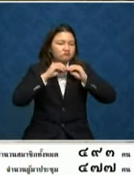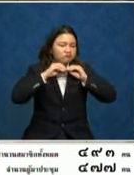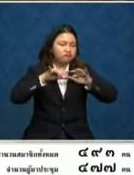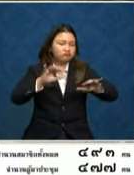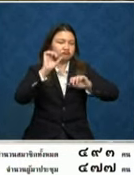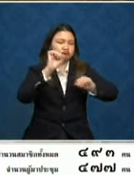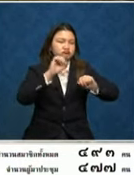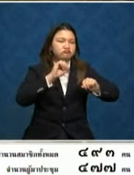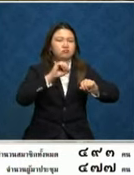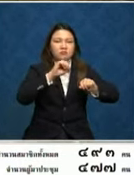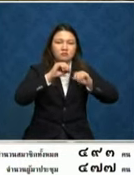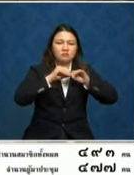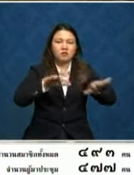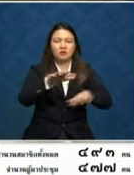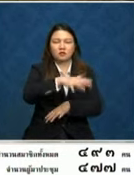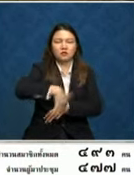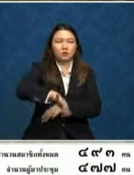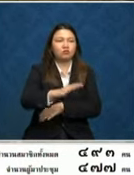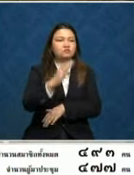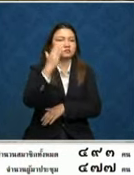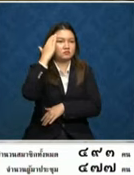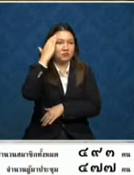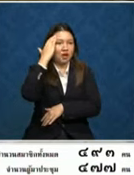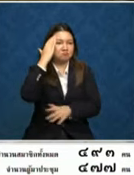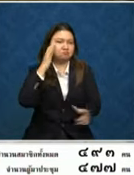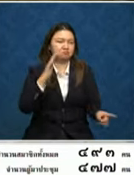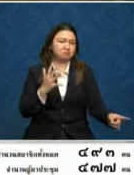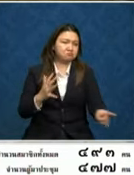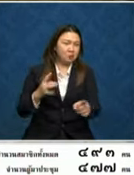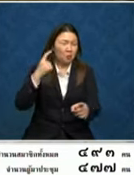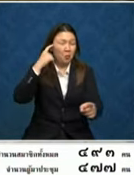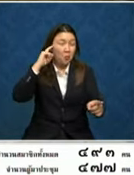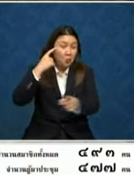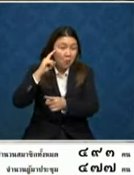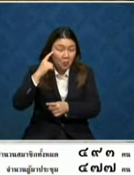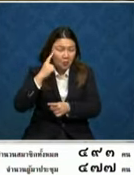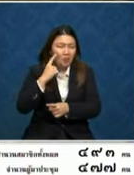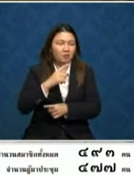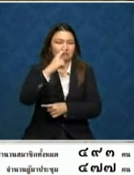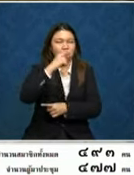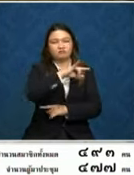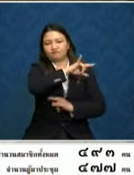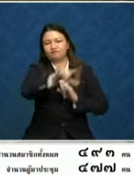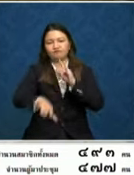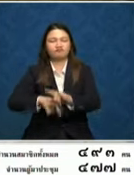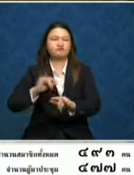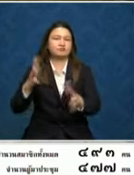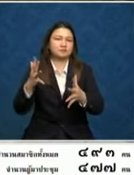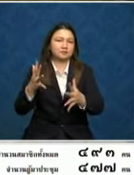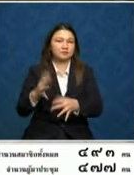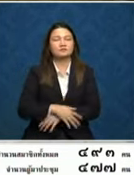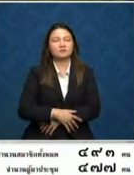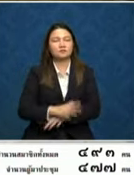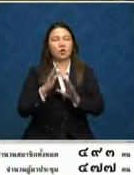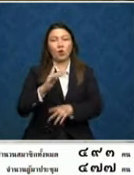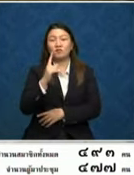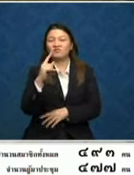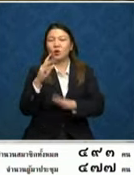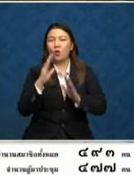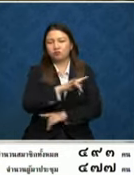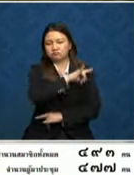ให้ต่างประเทศรู้ใครจะมาเที่ยวประเทศไทยนะครับใครจะมาเที่ยวผมขอ